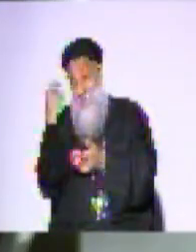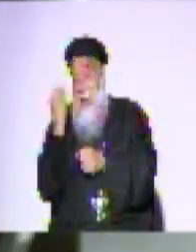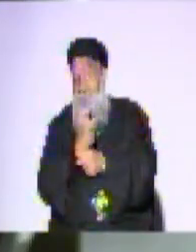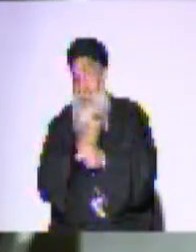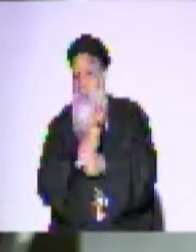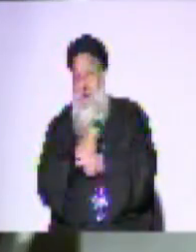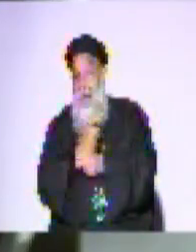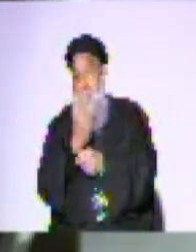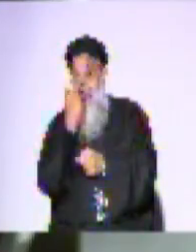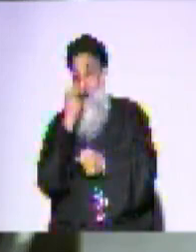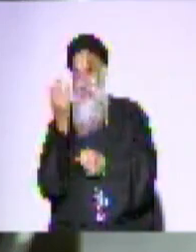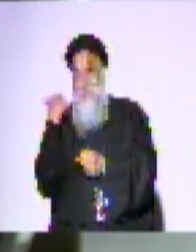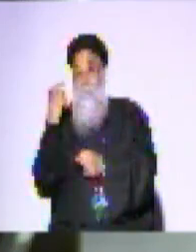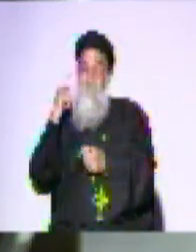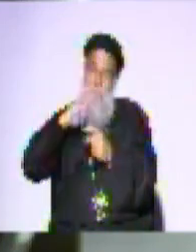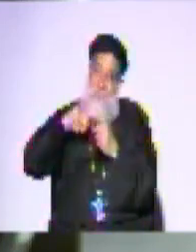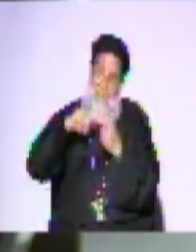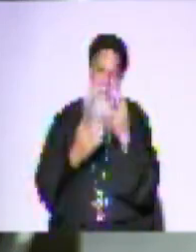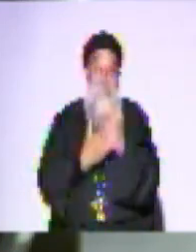ننال الحياة؟